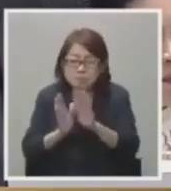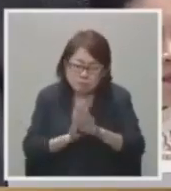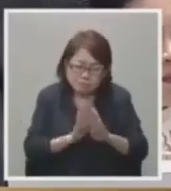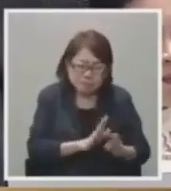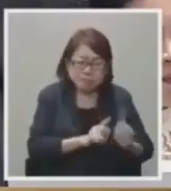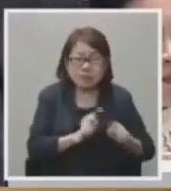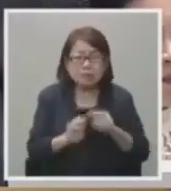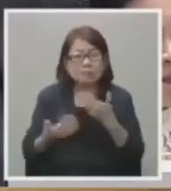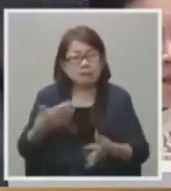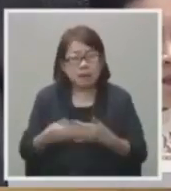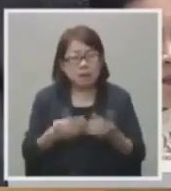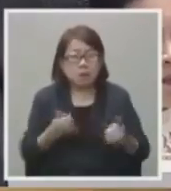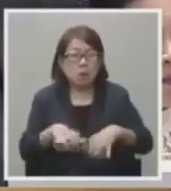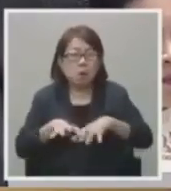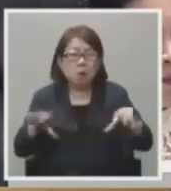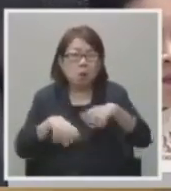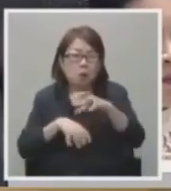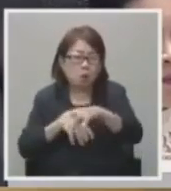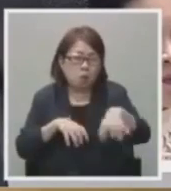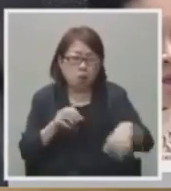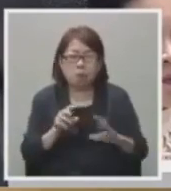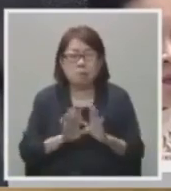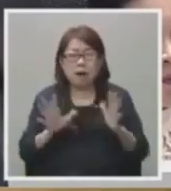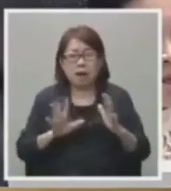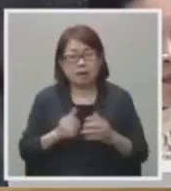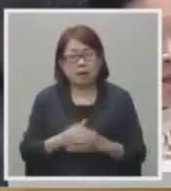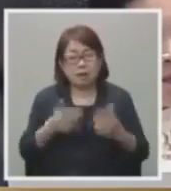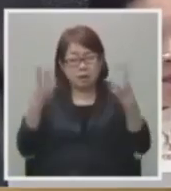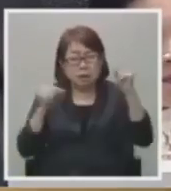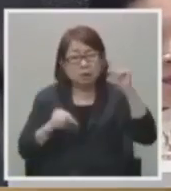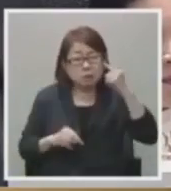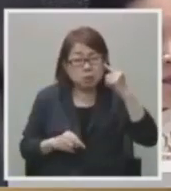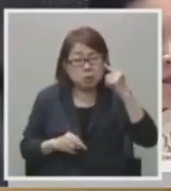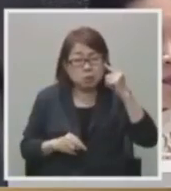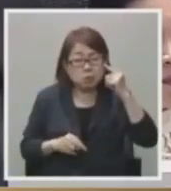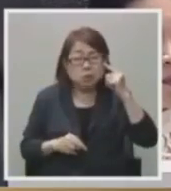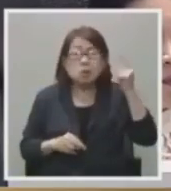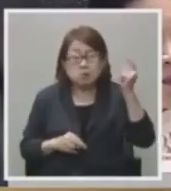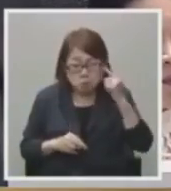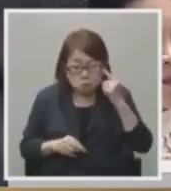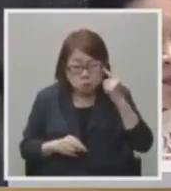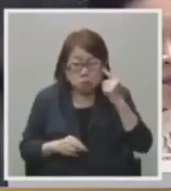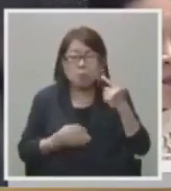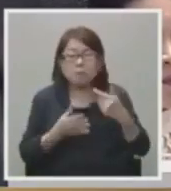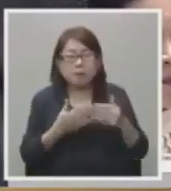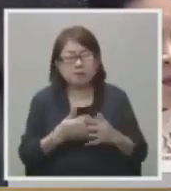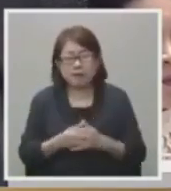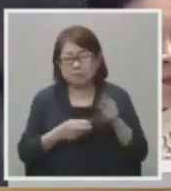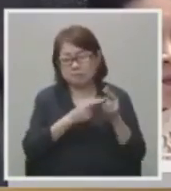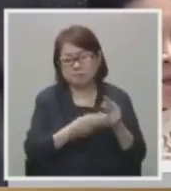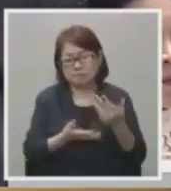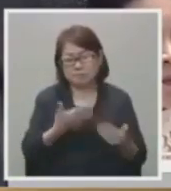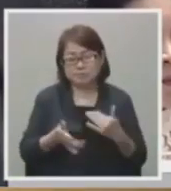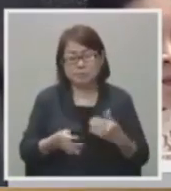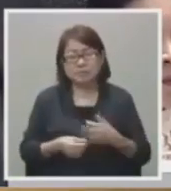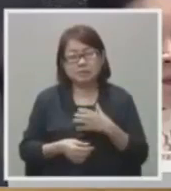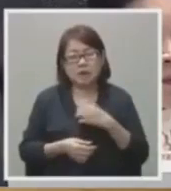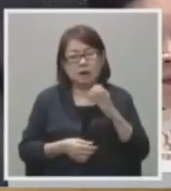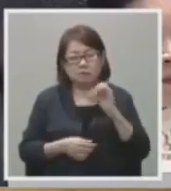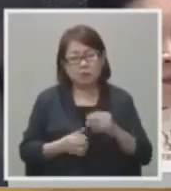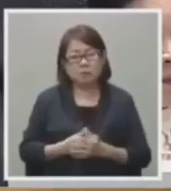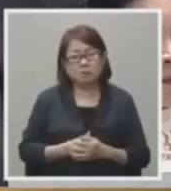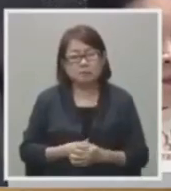การพนันเกลื่อนเมืองท่านนายกไม่รู้หรือรู้ผมก็ไม่ว่าแล้วแต่ผมจะบอกว่า